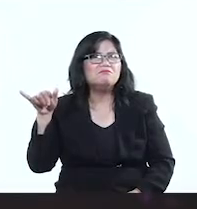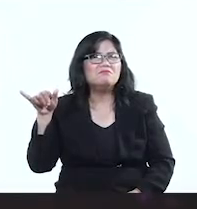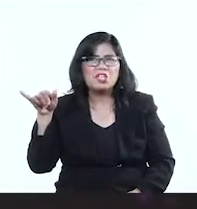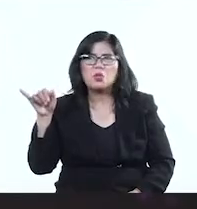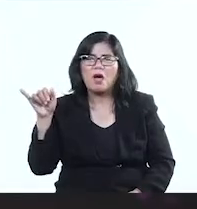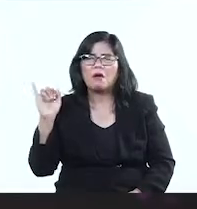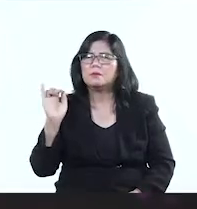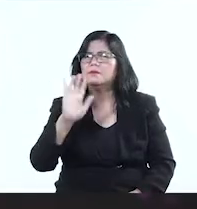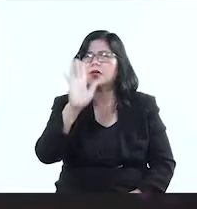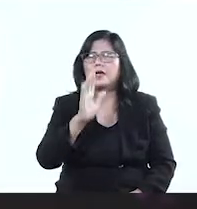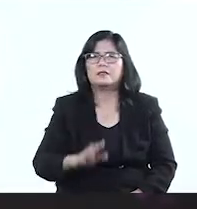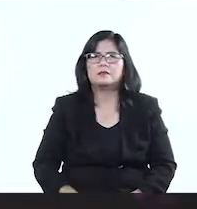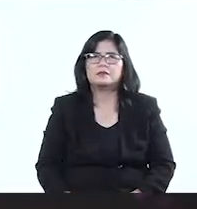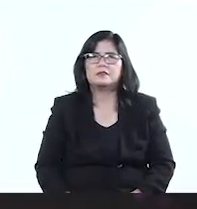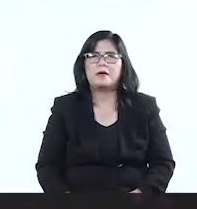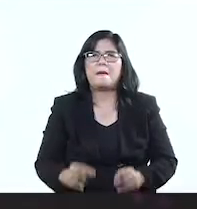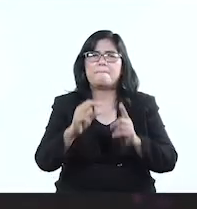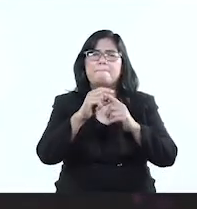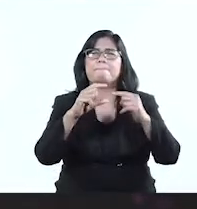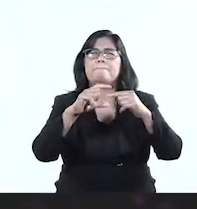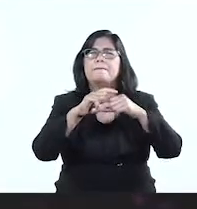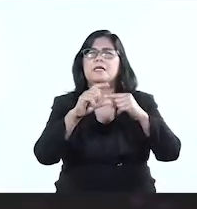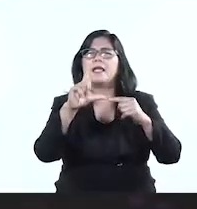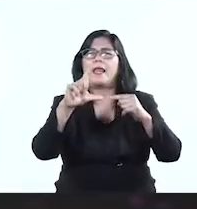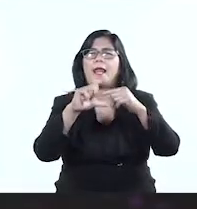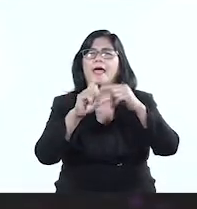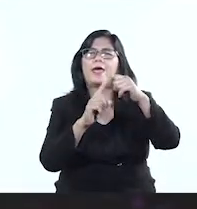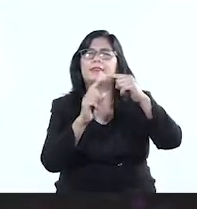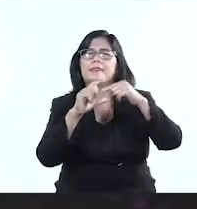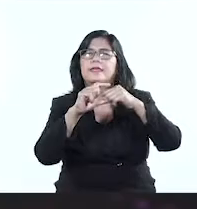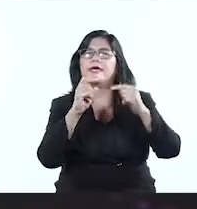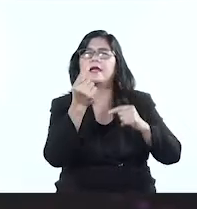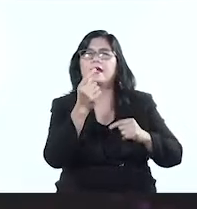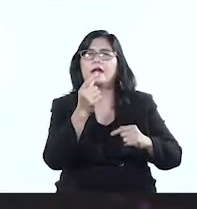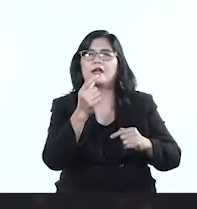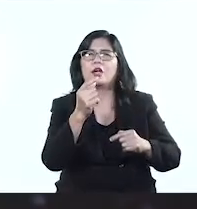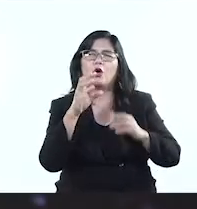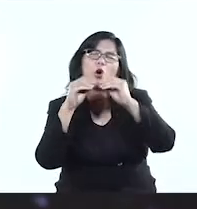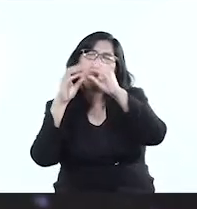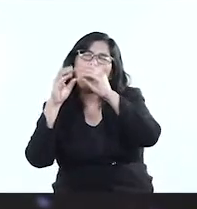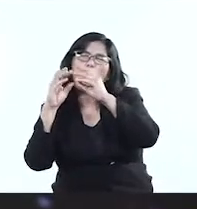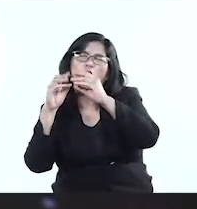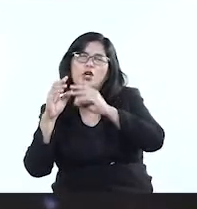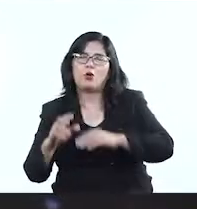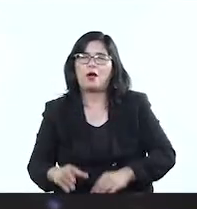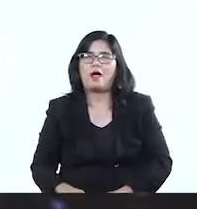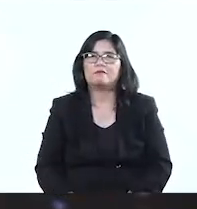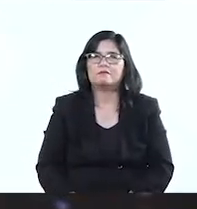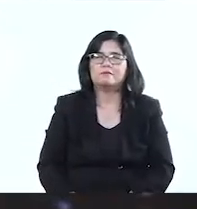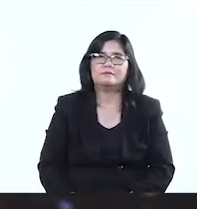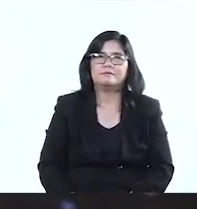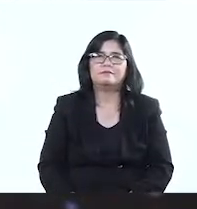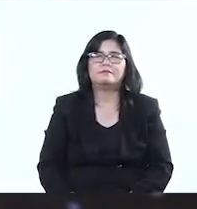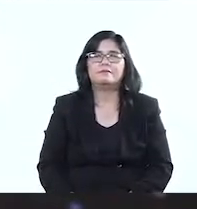Hai jadi artinya kalau ada planet Terror di sana orang yang suka melihat kayak gitu kalau kita Hai carlotta ketoro Manado